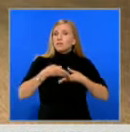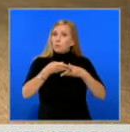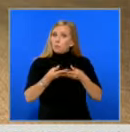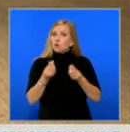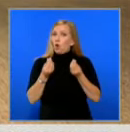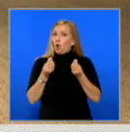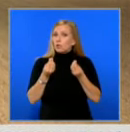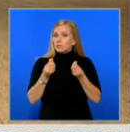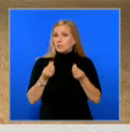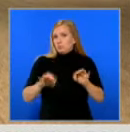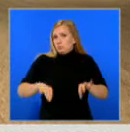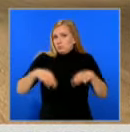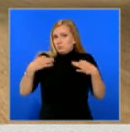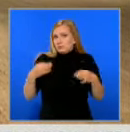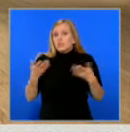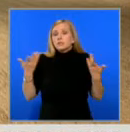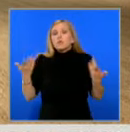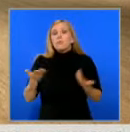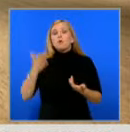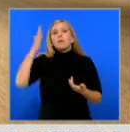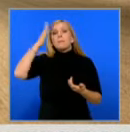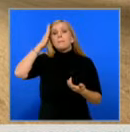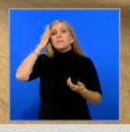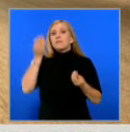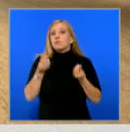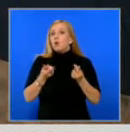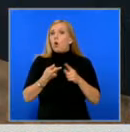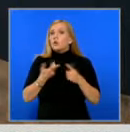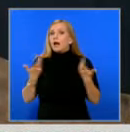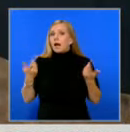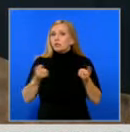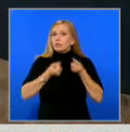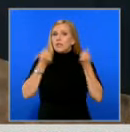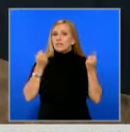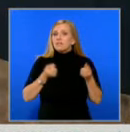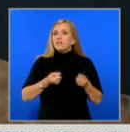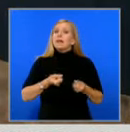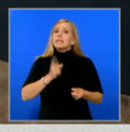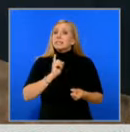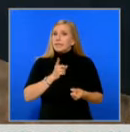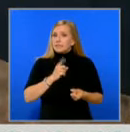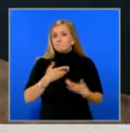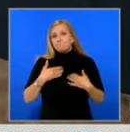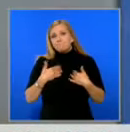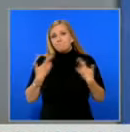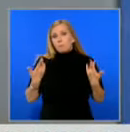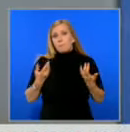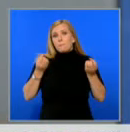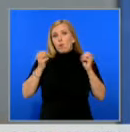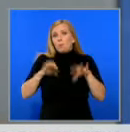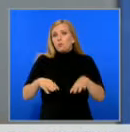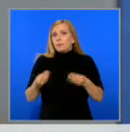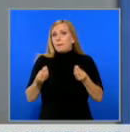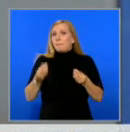доходи според данни на министерството на финансите откакто действа рестрикцията държавата пропуска приходи от ддс